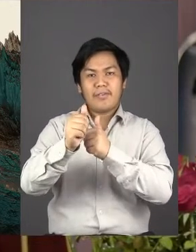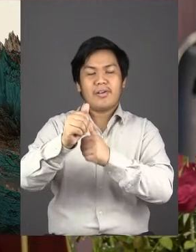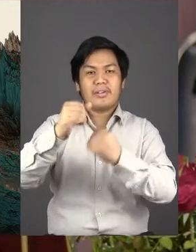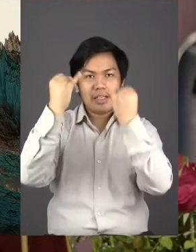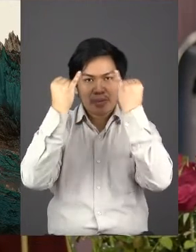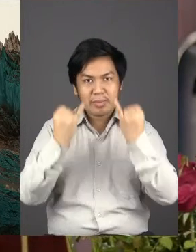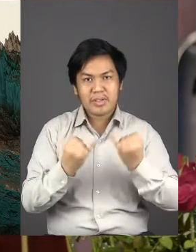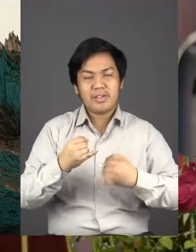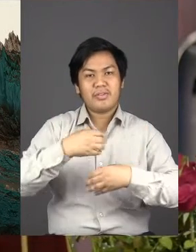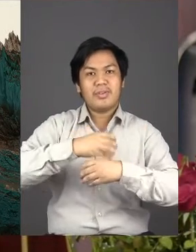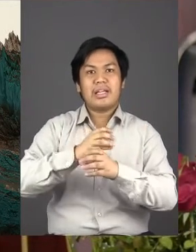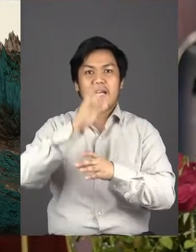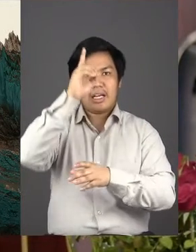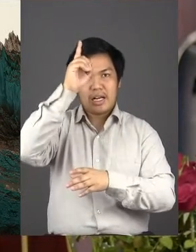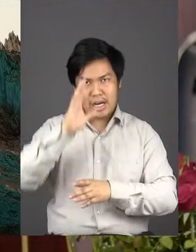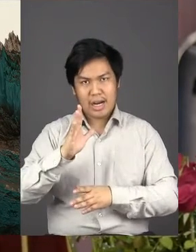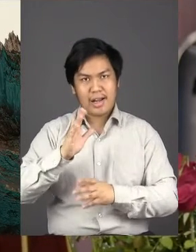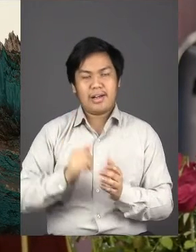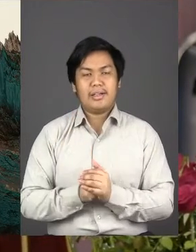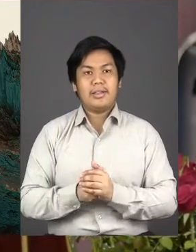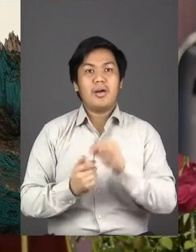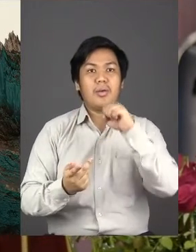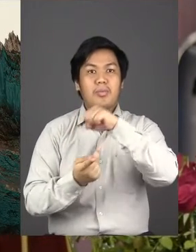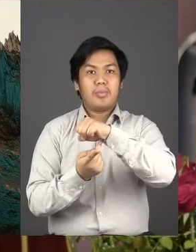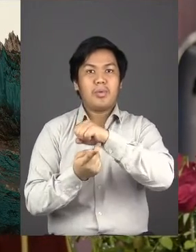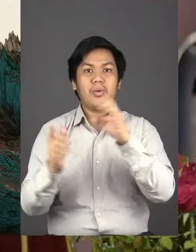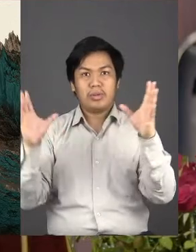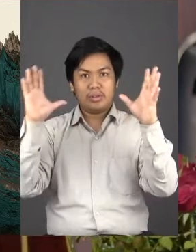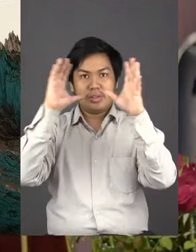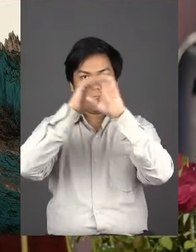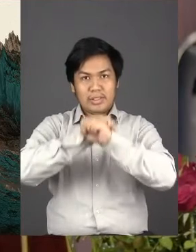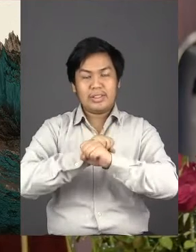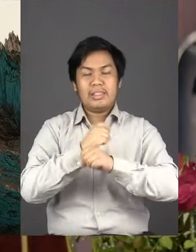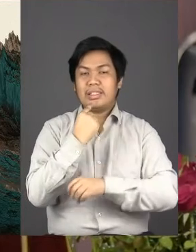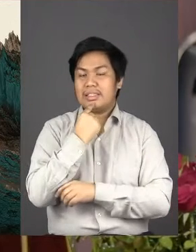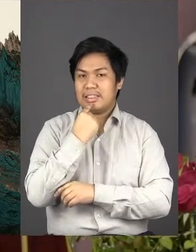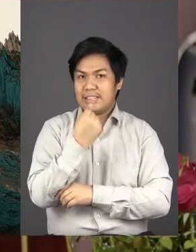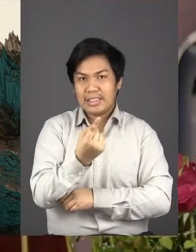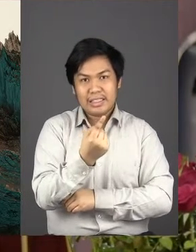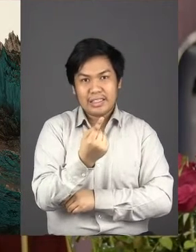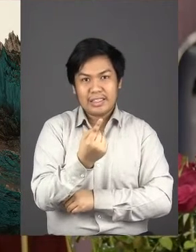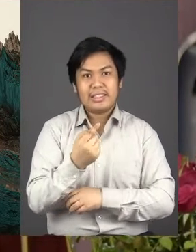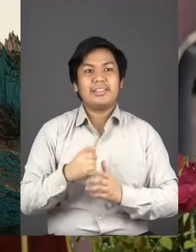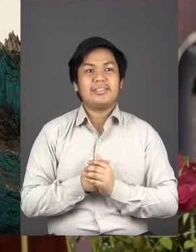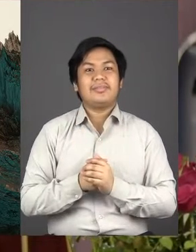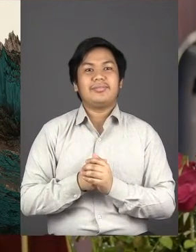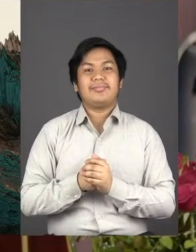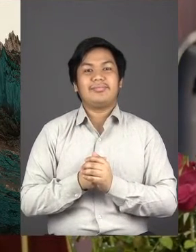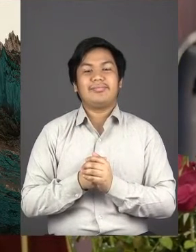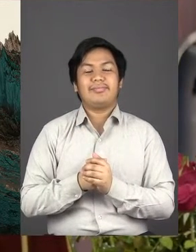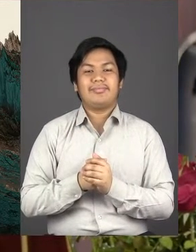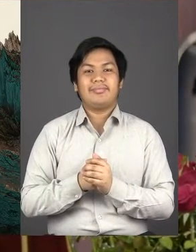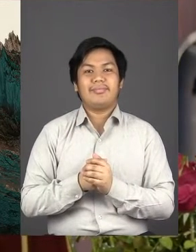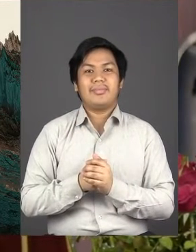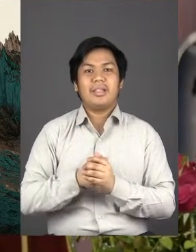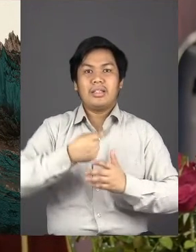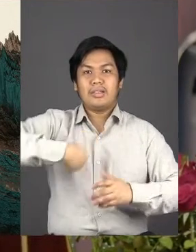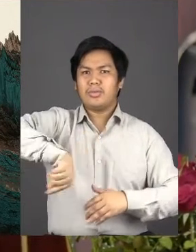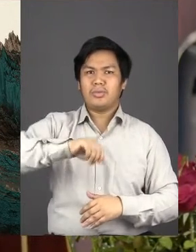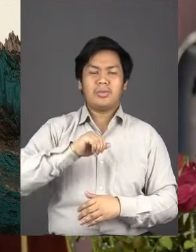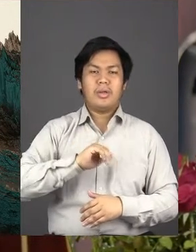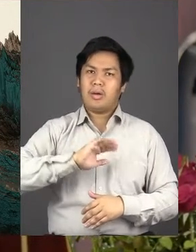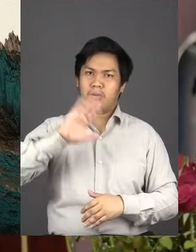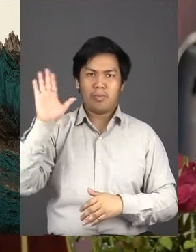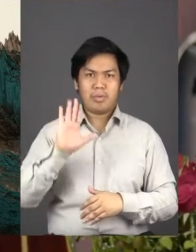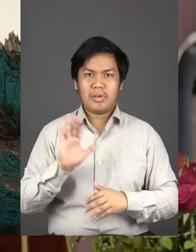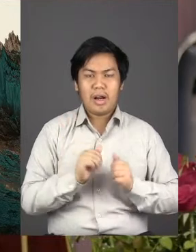Creator. Sinamarize ni Paul doon yung sinabi niya sa Ephesians 4. So kailangan hindi na tayo